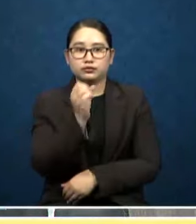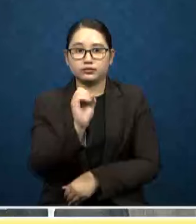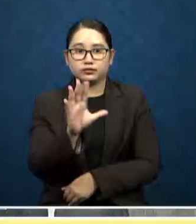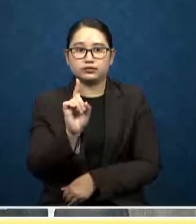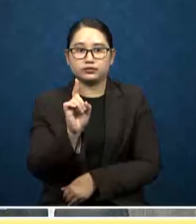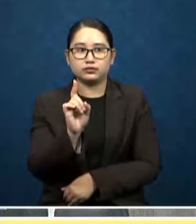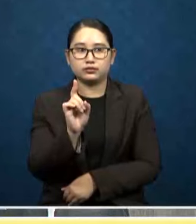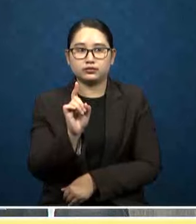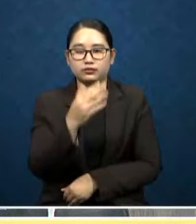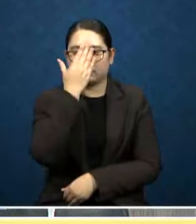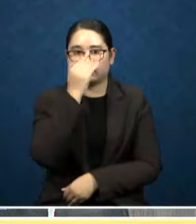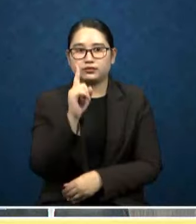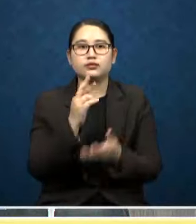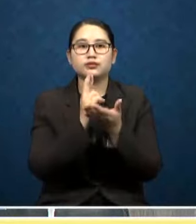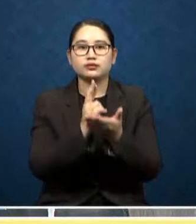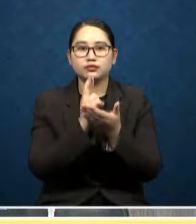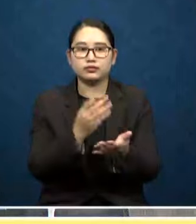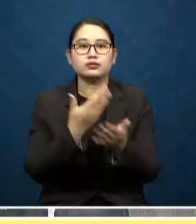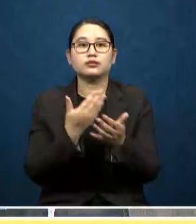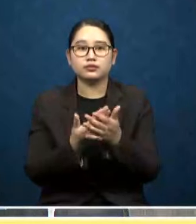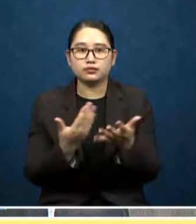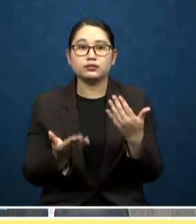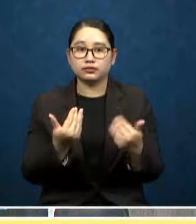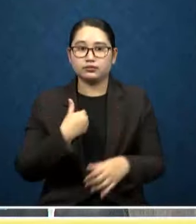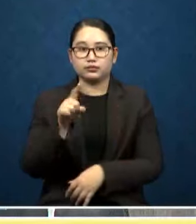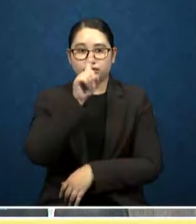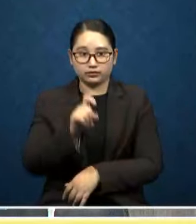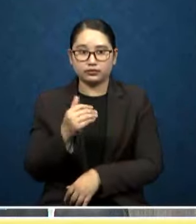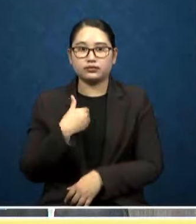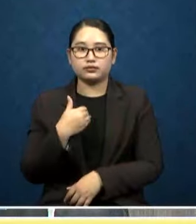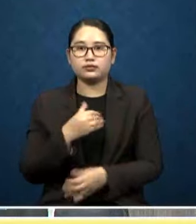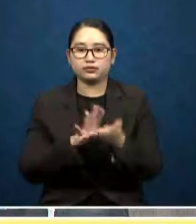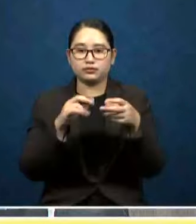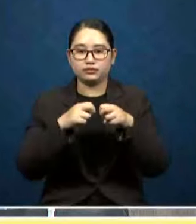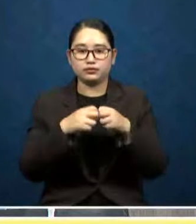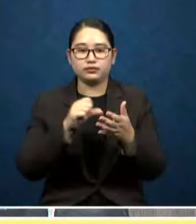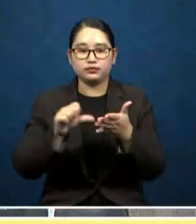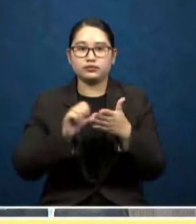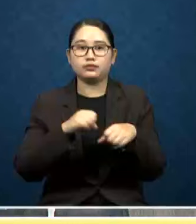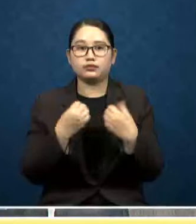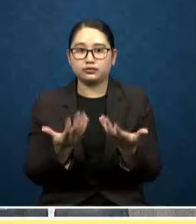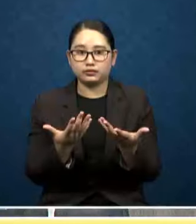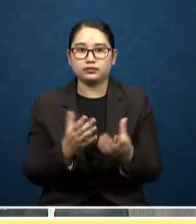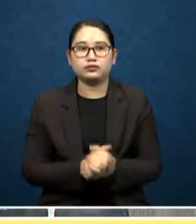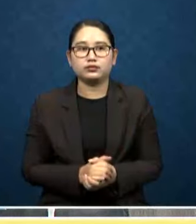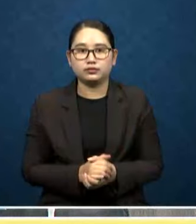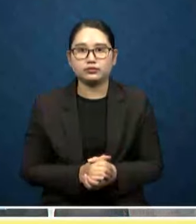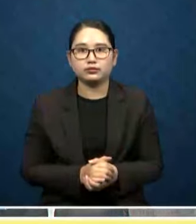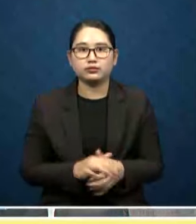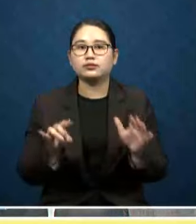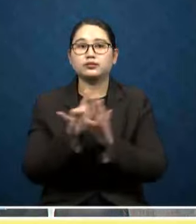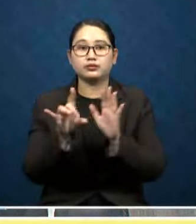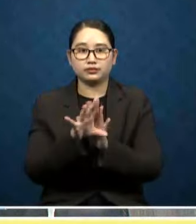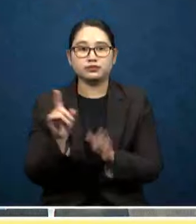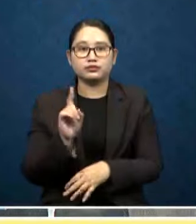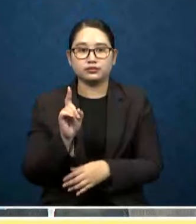ว่าเพราะมันมีรางวัลนำจับมีไฮะเรื่องนี้แล้วมันจะแก้ปัญหาเรื่องนี้หรือไม่อย่างไรสุดท้าย